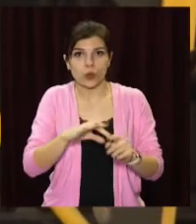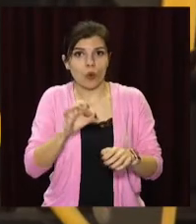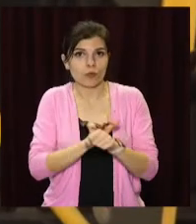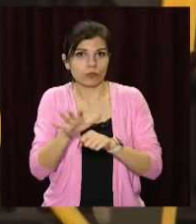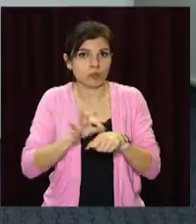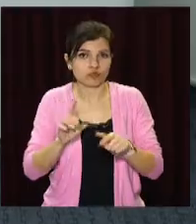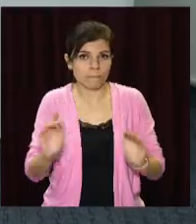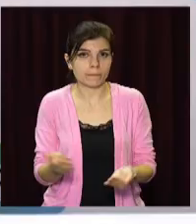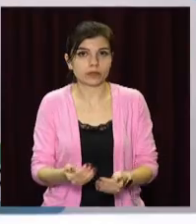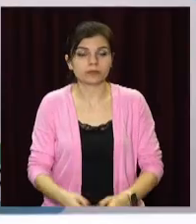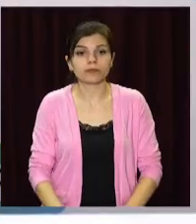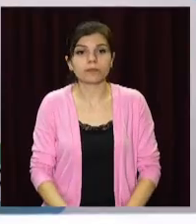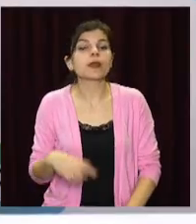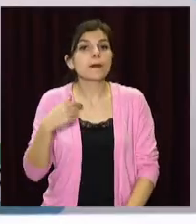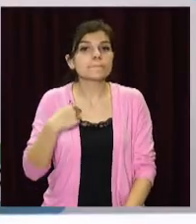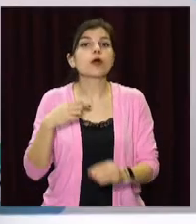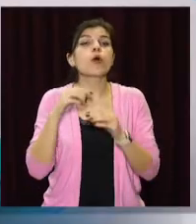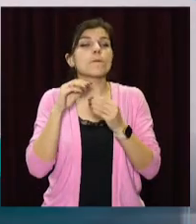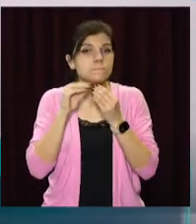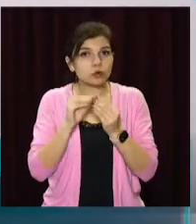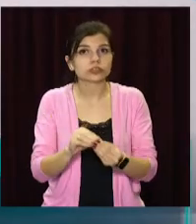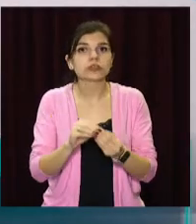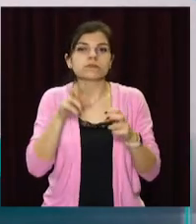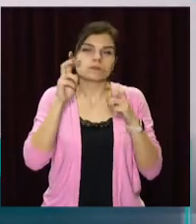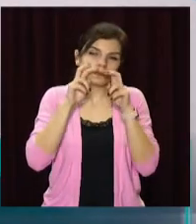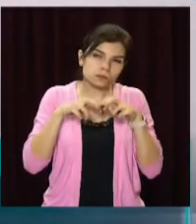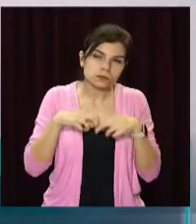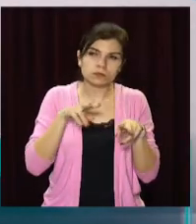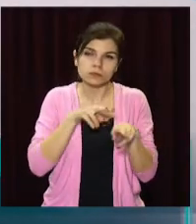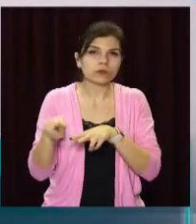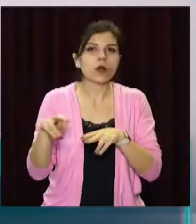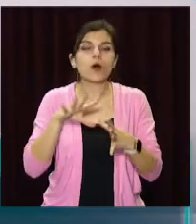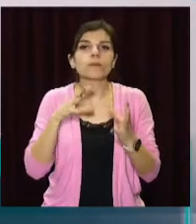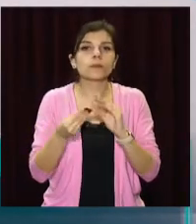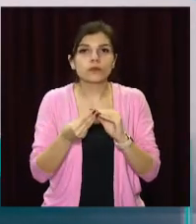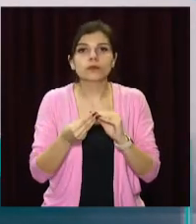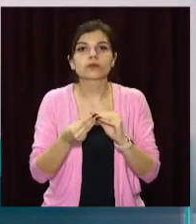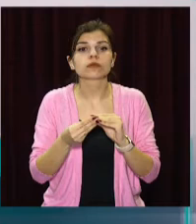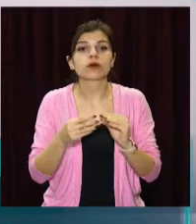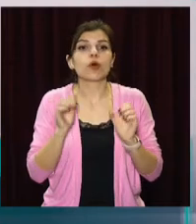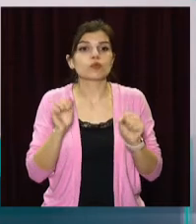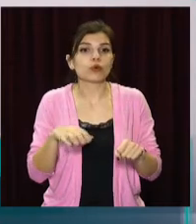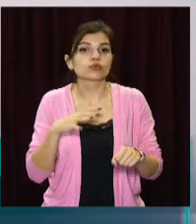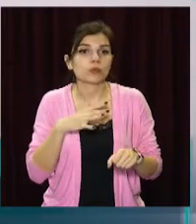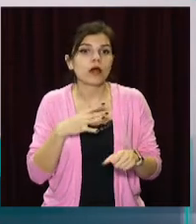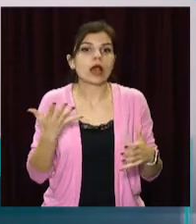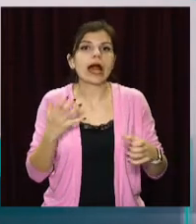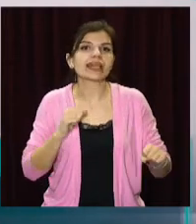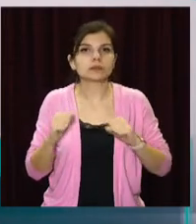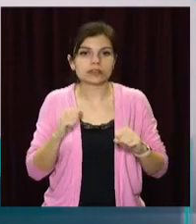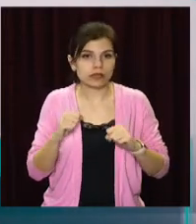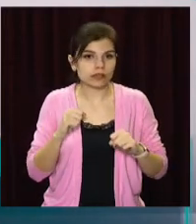покращиться. Ми постійно ведемо моніторинг, і за результатами цього моніторингу можуть бути якісь